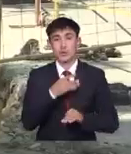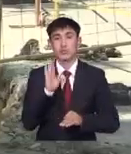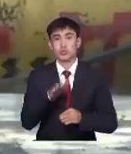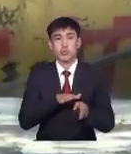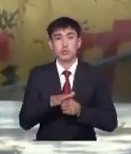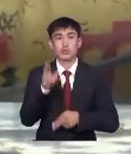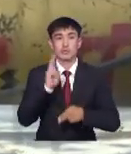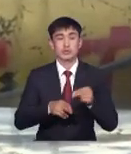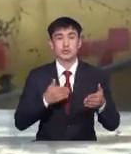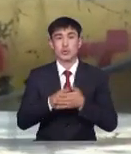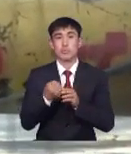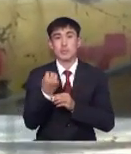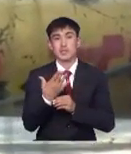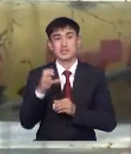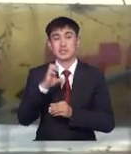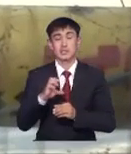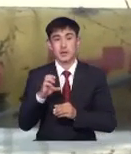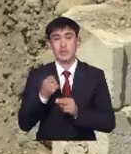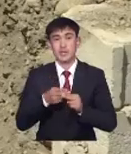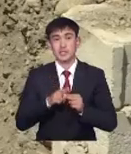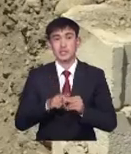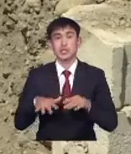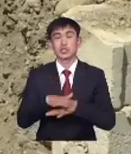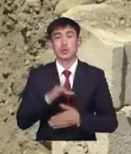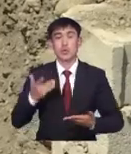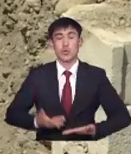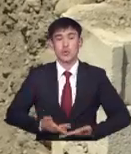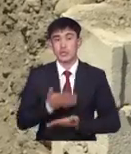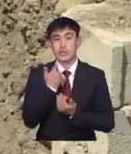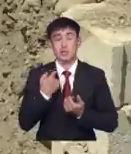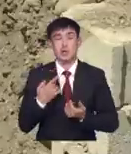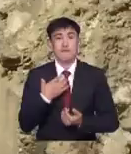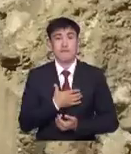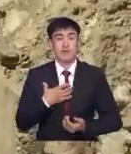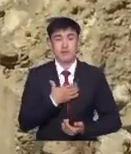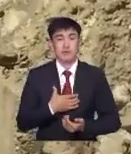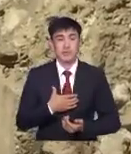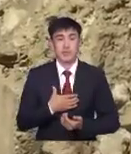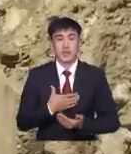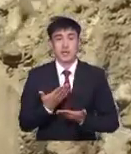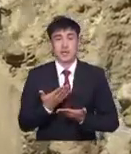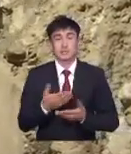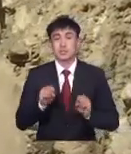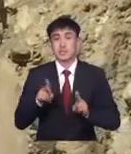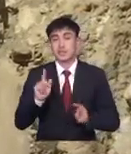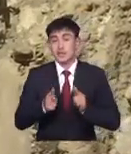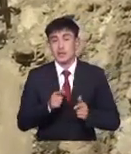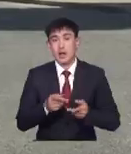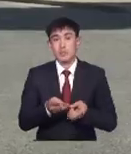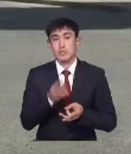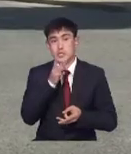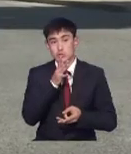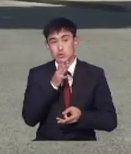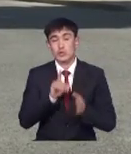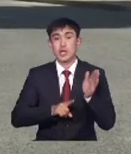полностью завершены до 15 сентября. А значит, для жителей города нет повода для волнений. Ведь специалисты гарантируют, что отопительный